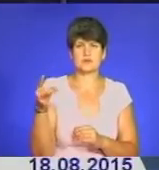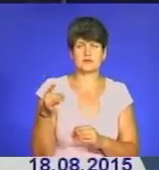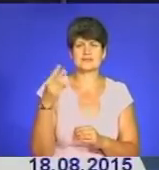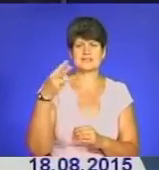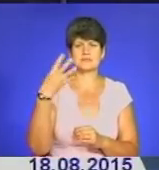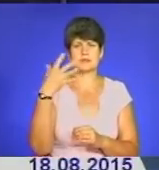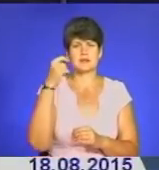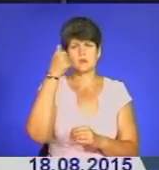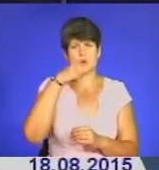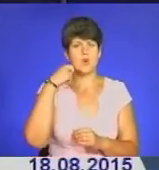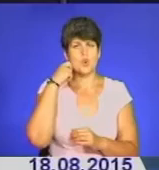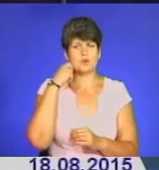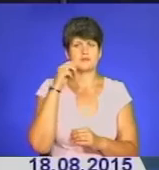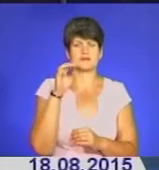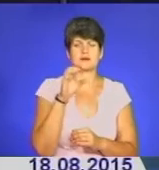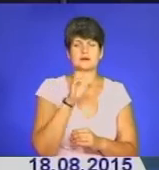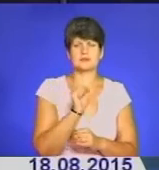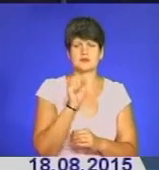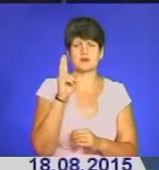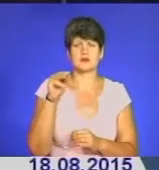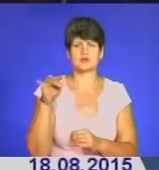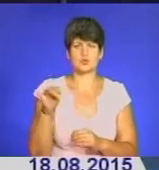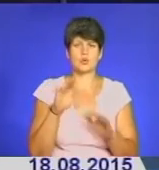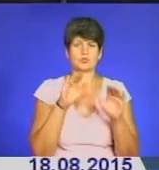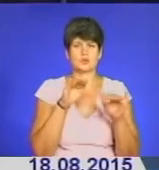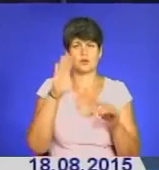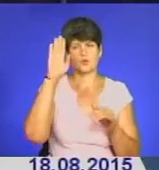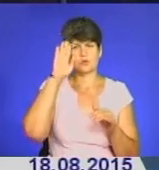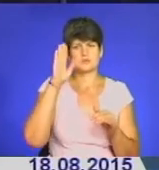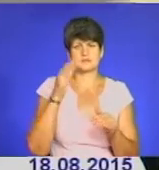Капчура. Прощалися із хлопцем на Збаразькому КПП і наші кореспонденти.